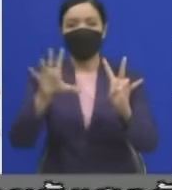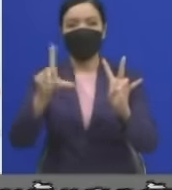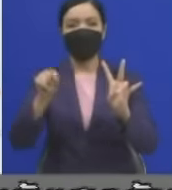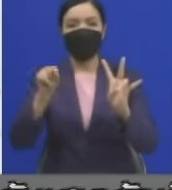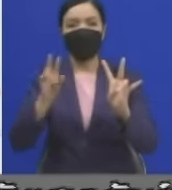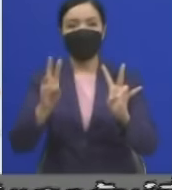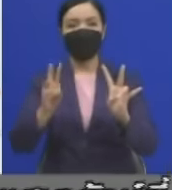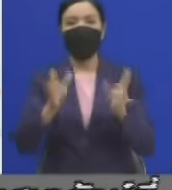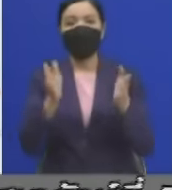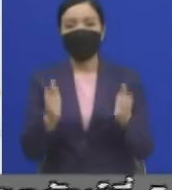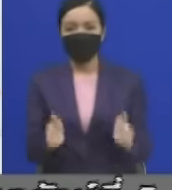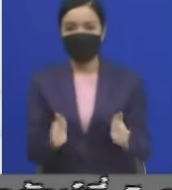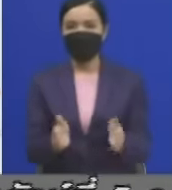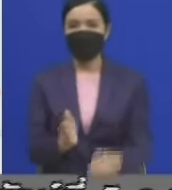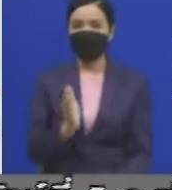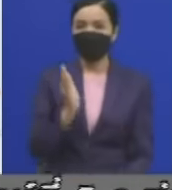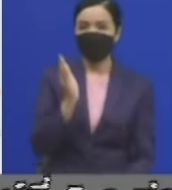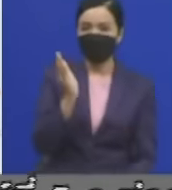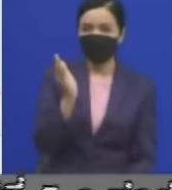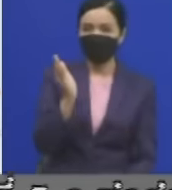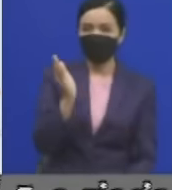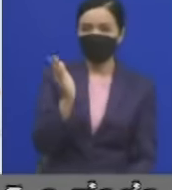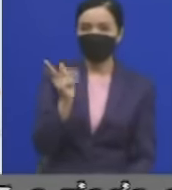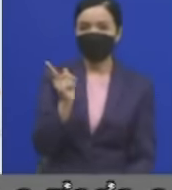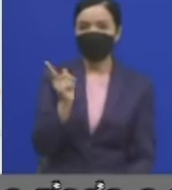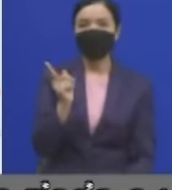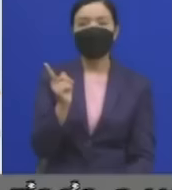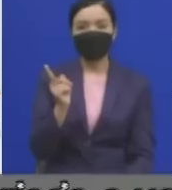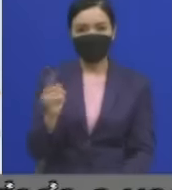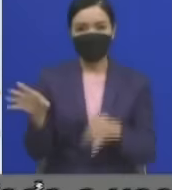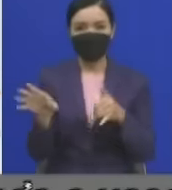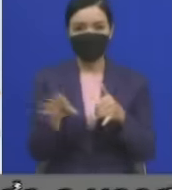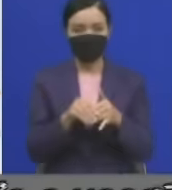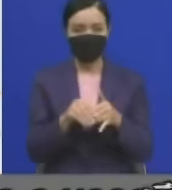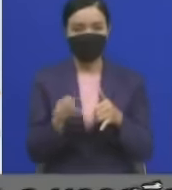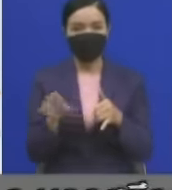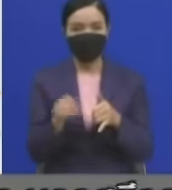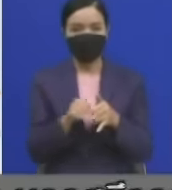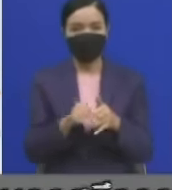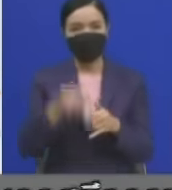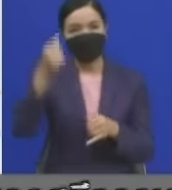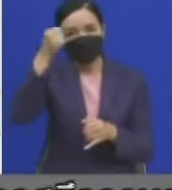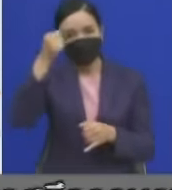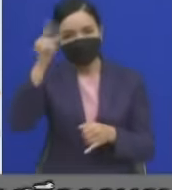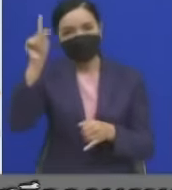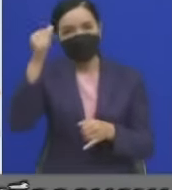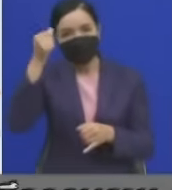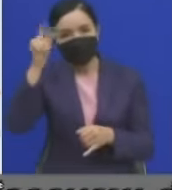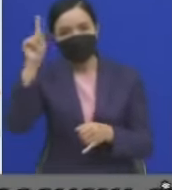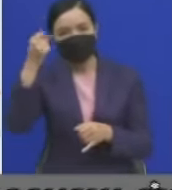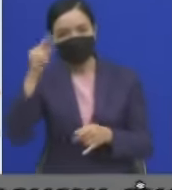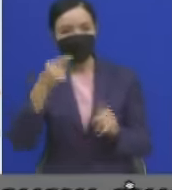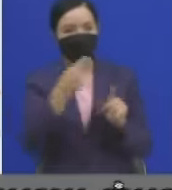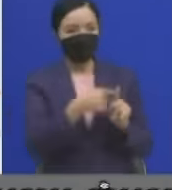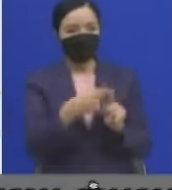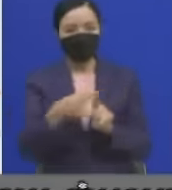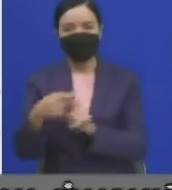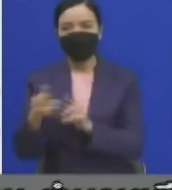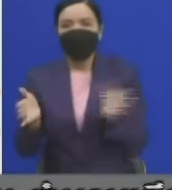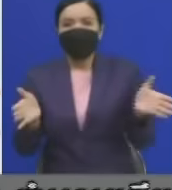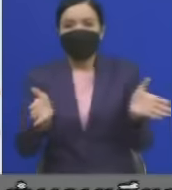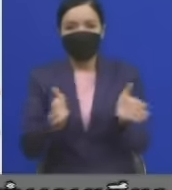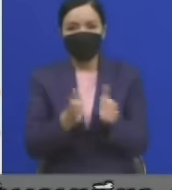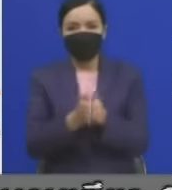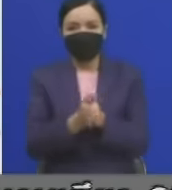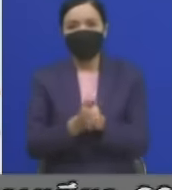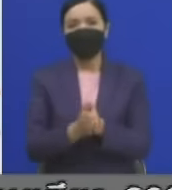7,526 คนที่อยู่ด้านขวานะฮะติดเชื้อในแต่ละวันแต่ละวันสะสมมานะฮะอันนี้